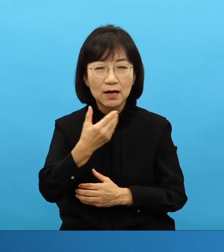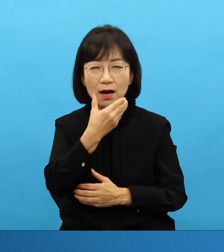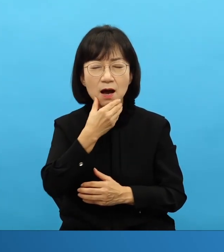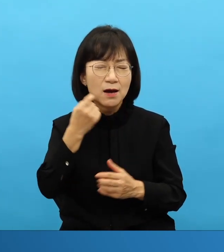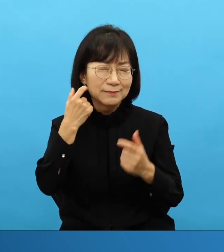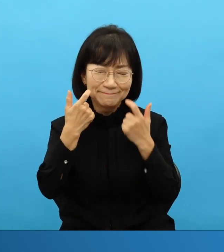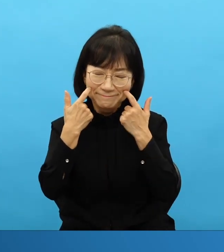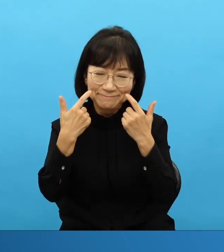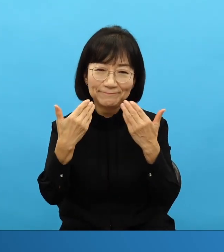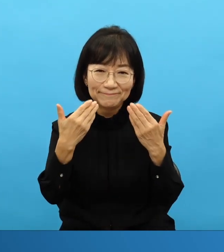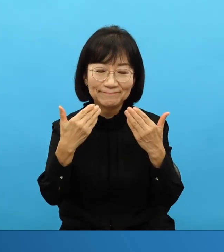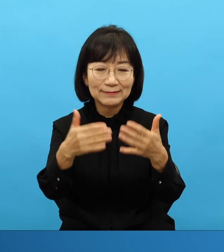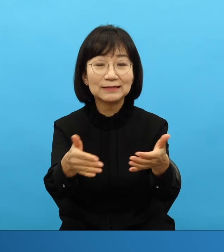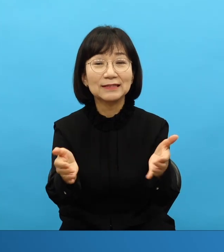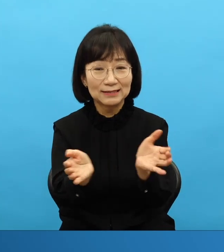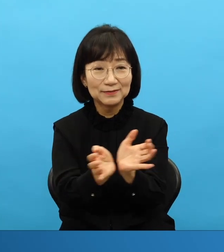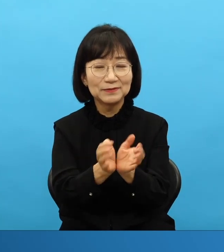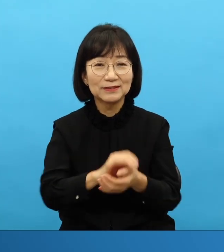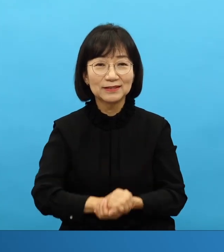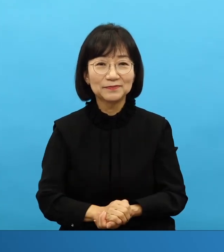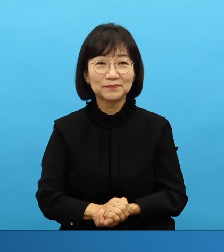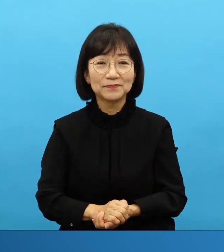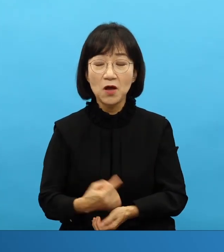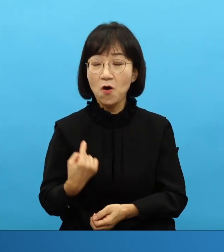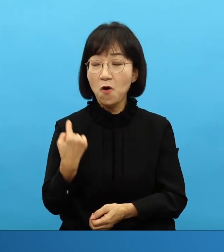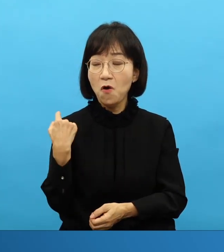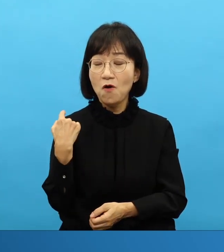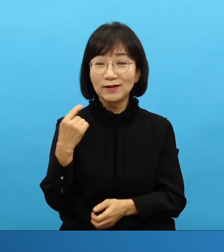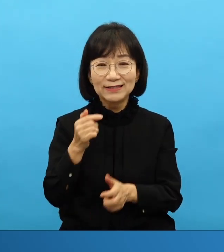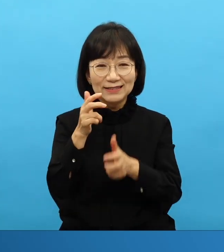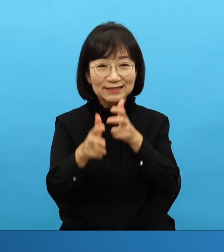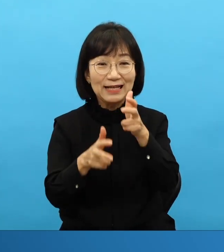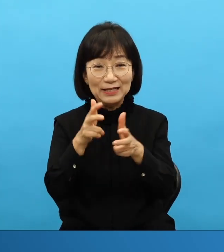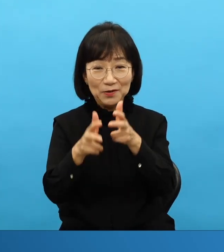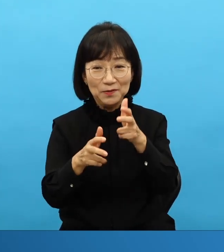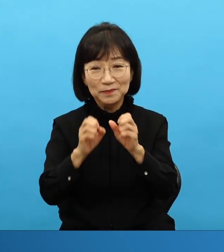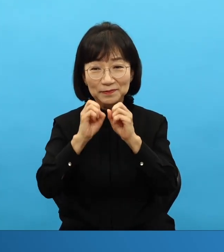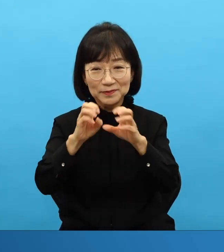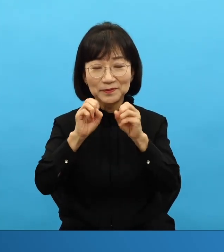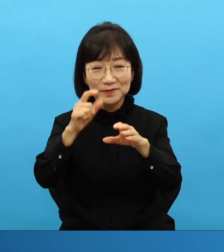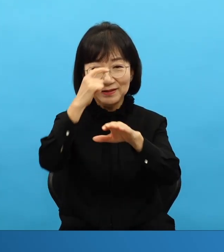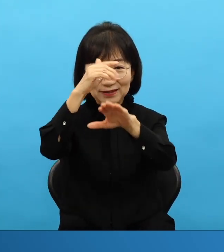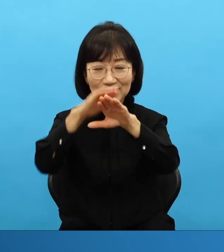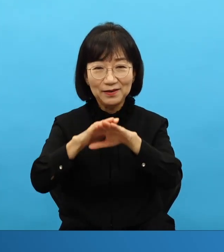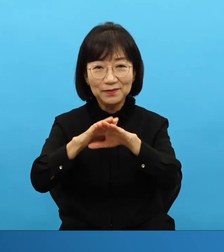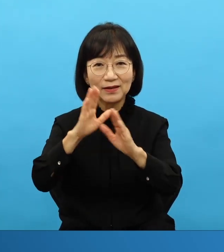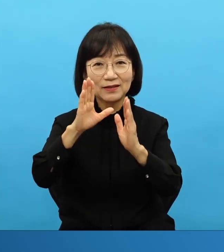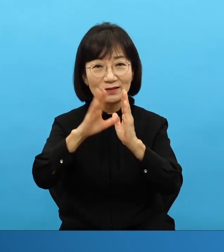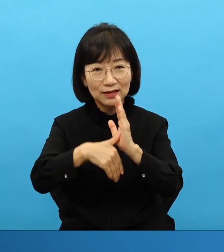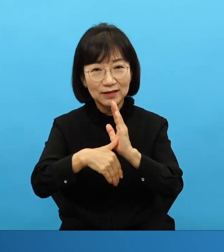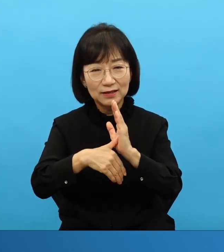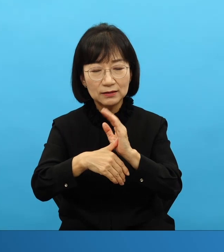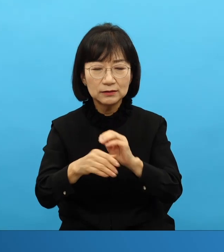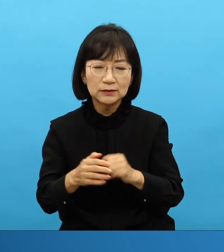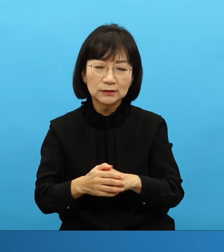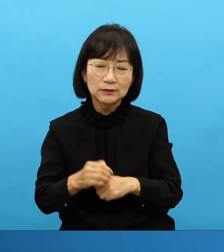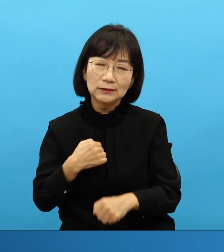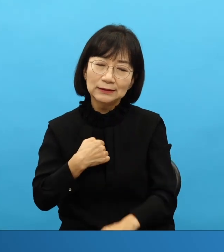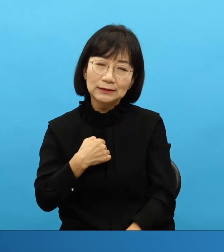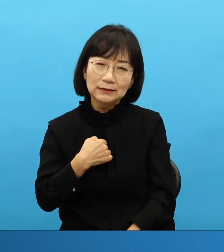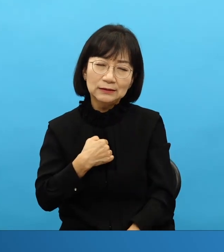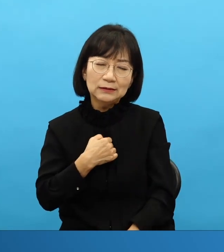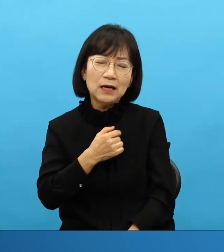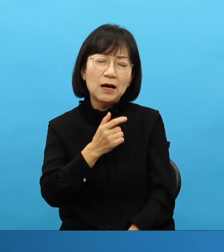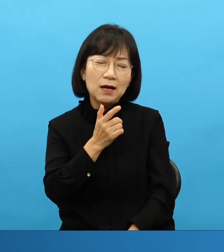저는 어제 산업 예배 들으면서 또 다시 한번 복음으로